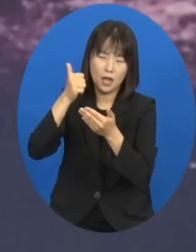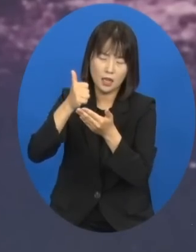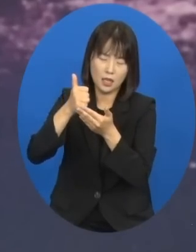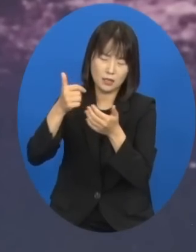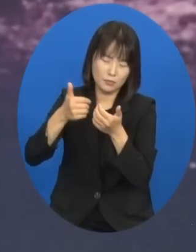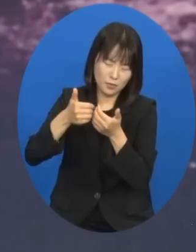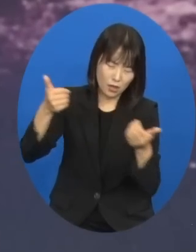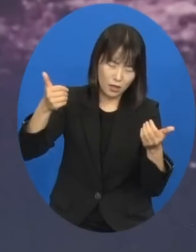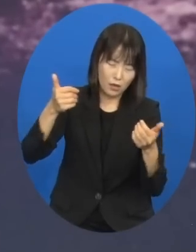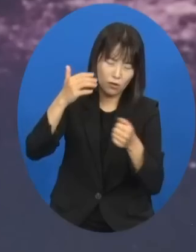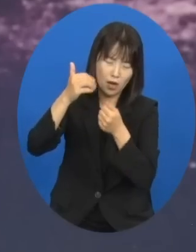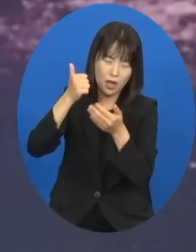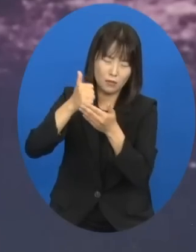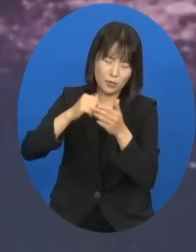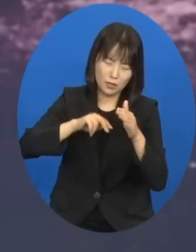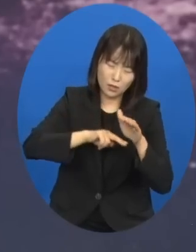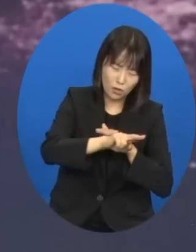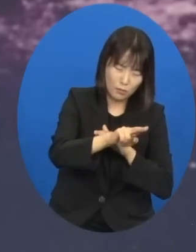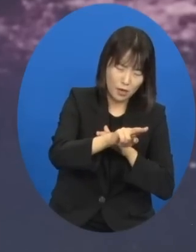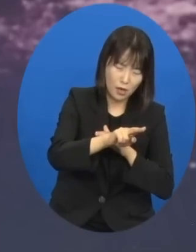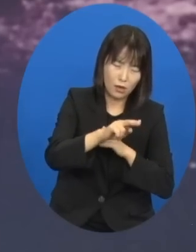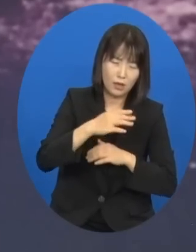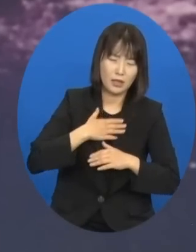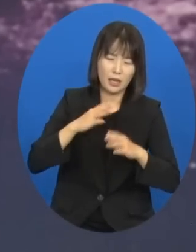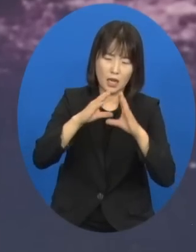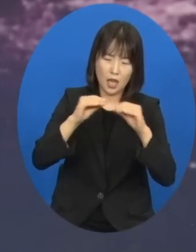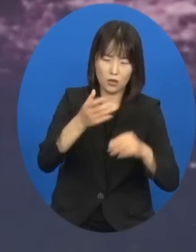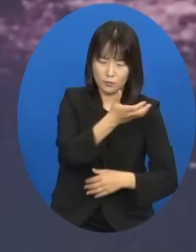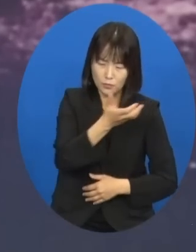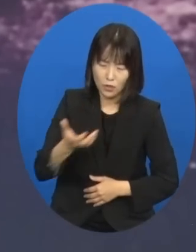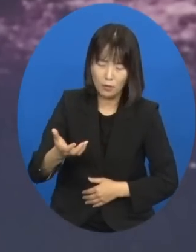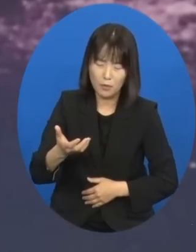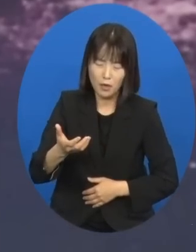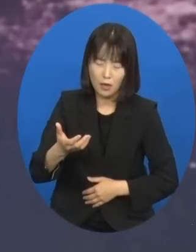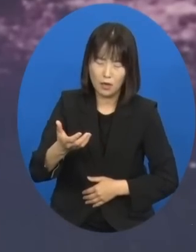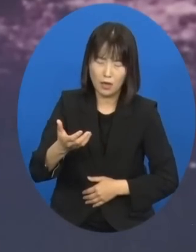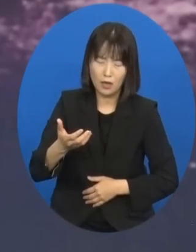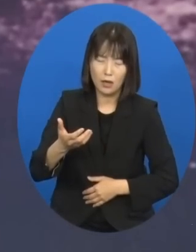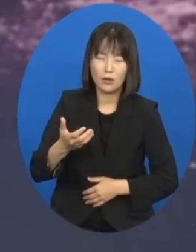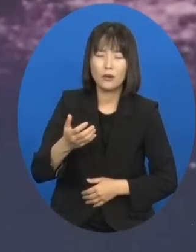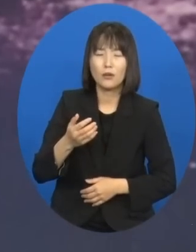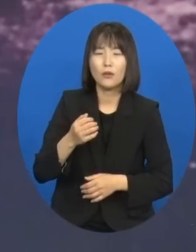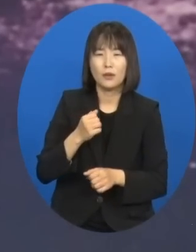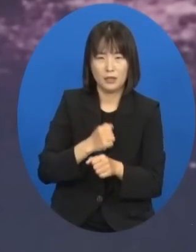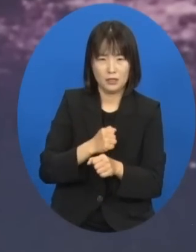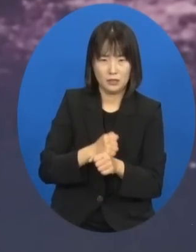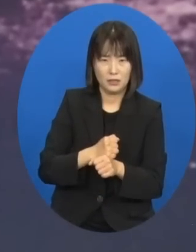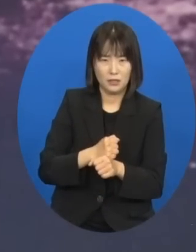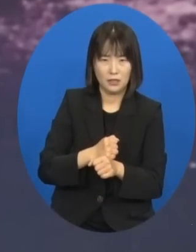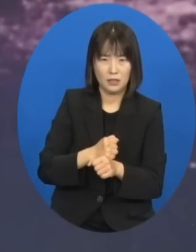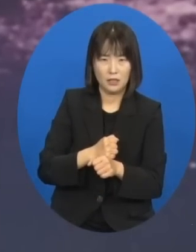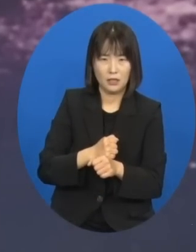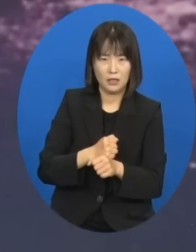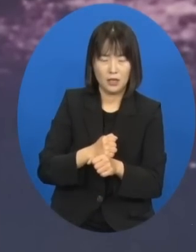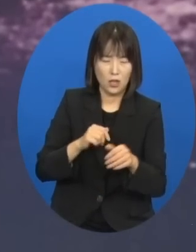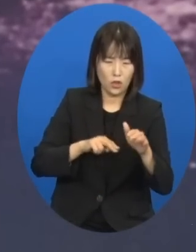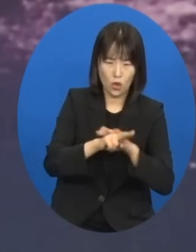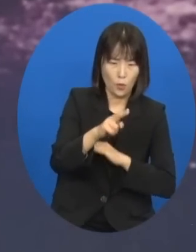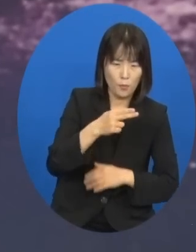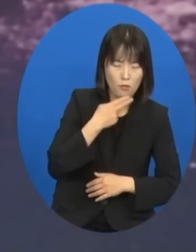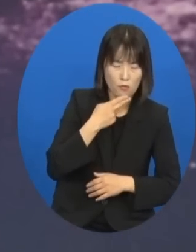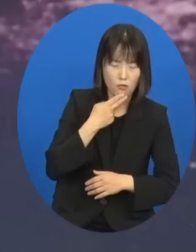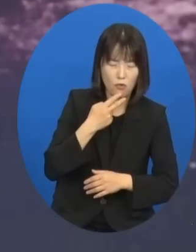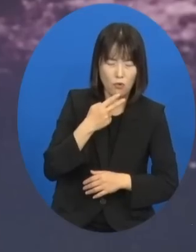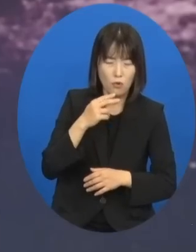내가 도망가려 했습니다. 내가 애굽으로 내려가려 했습니다. 주여, 도망가지 않고 부르신 그곳을